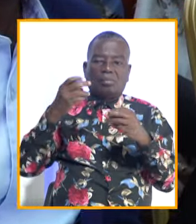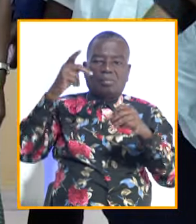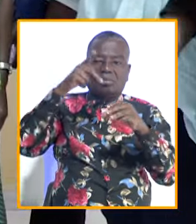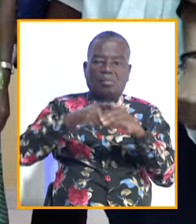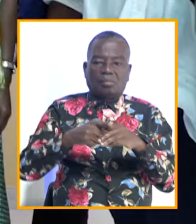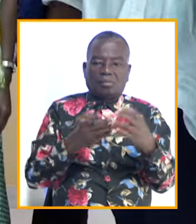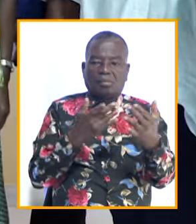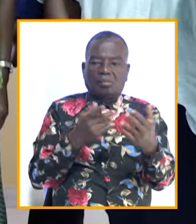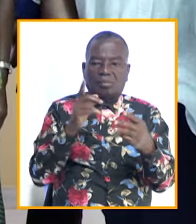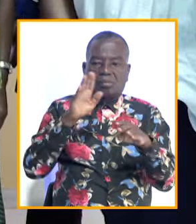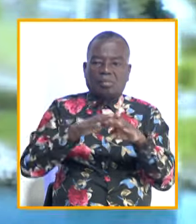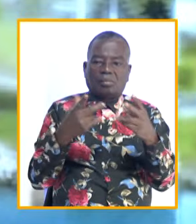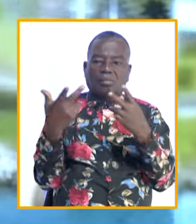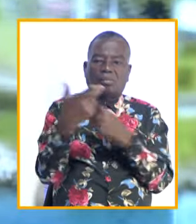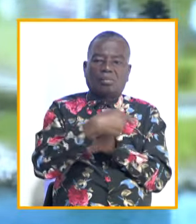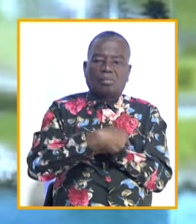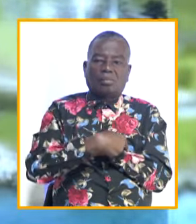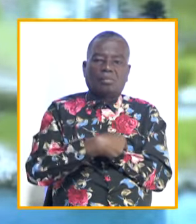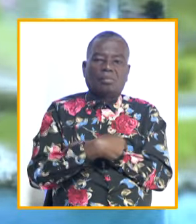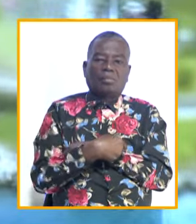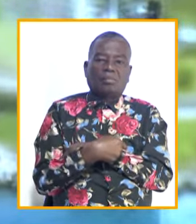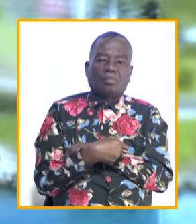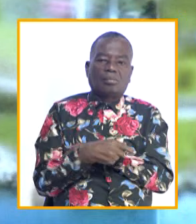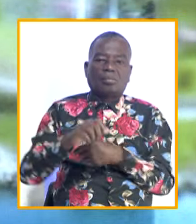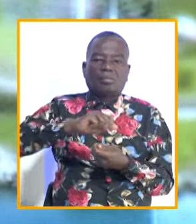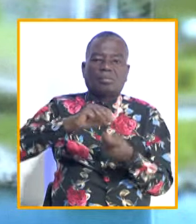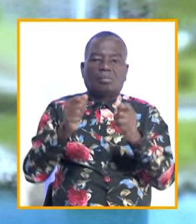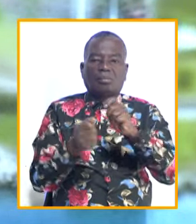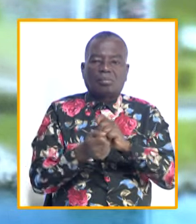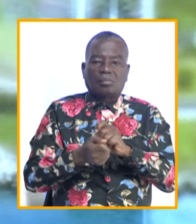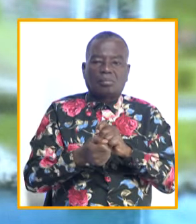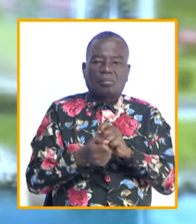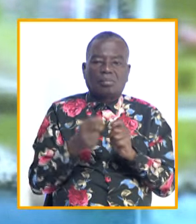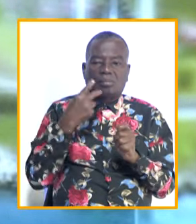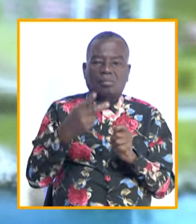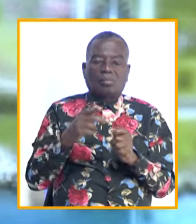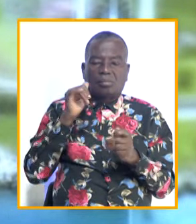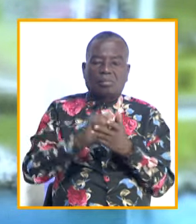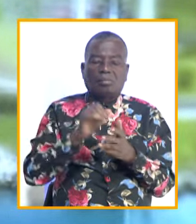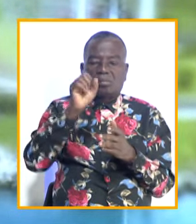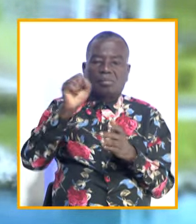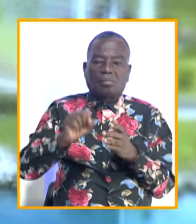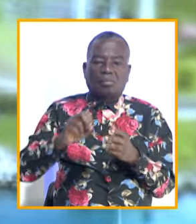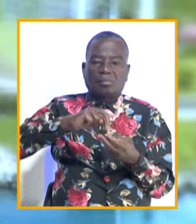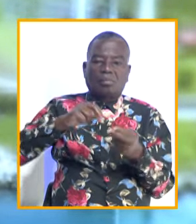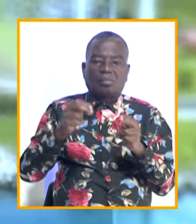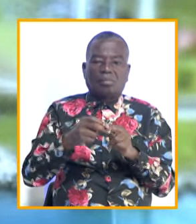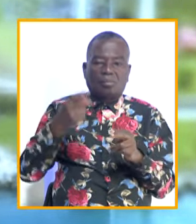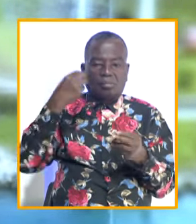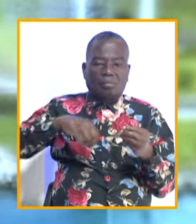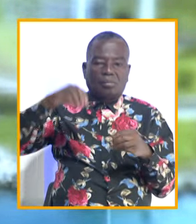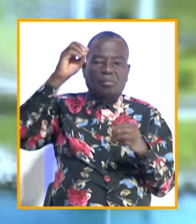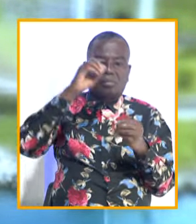attendus sur 3 jours. Et qu'on parle d'innovation et d'invention, voyons cette solution numérique pour